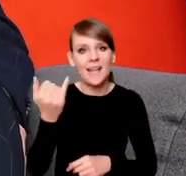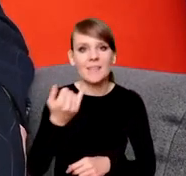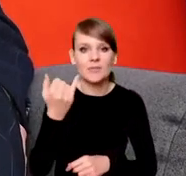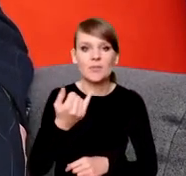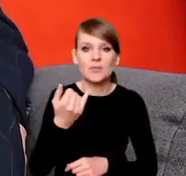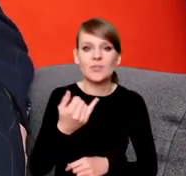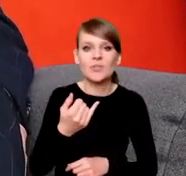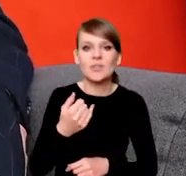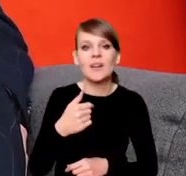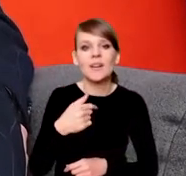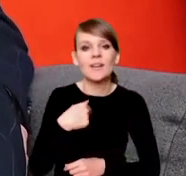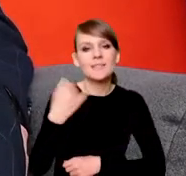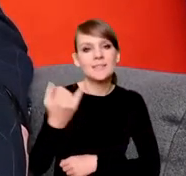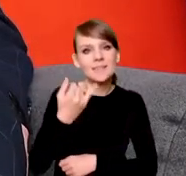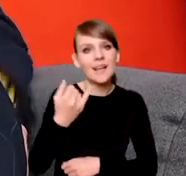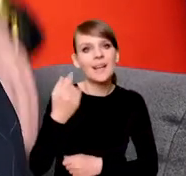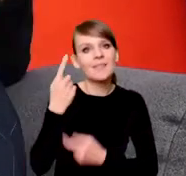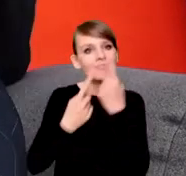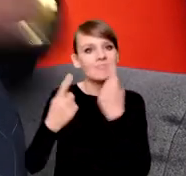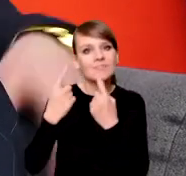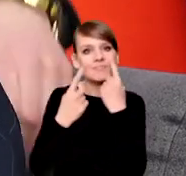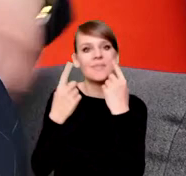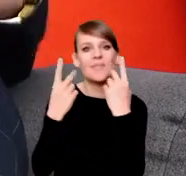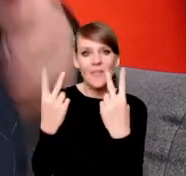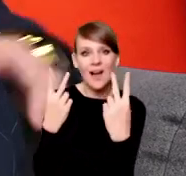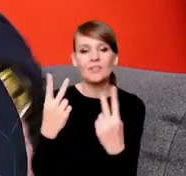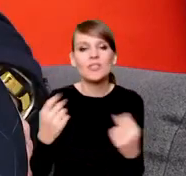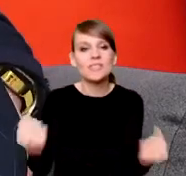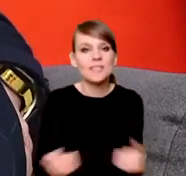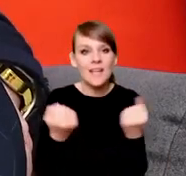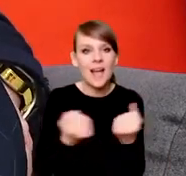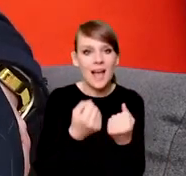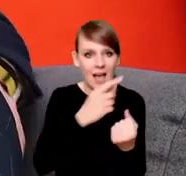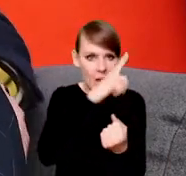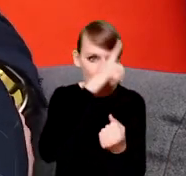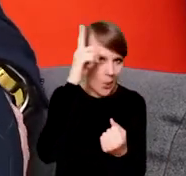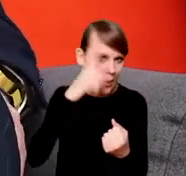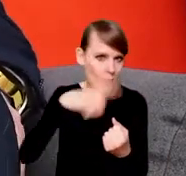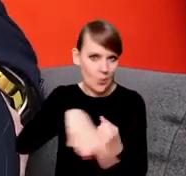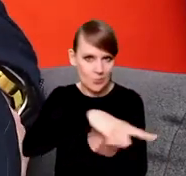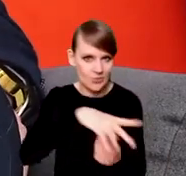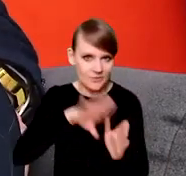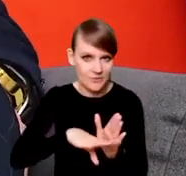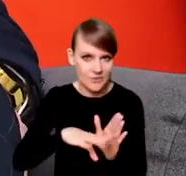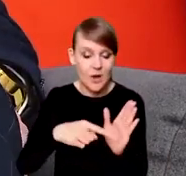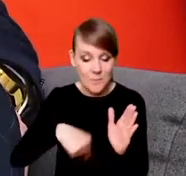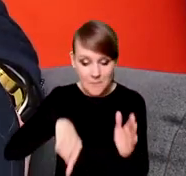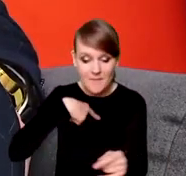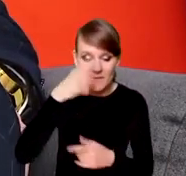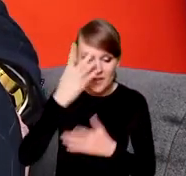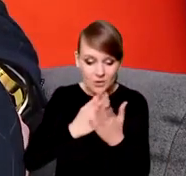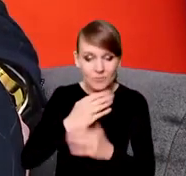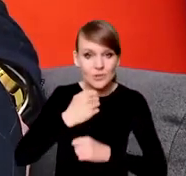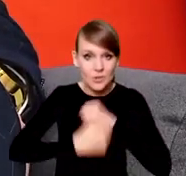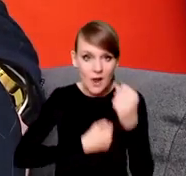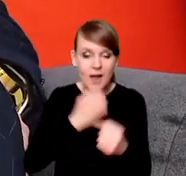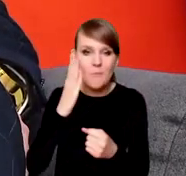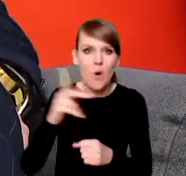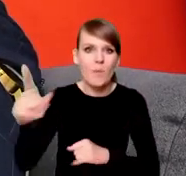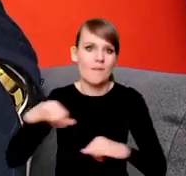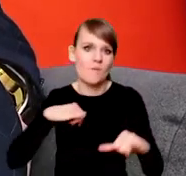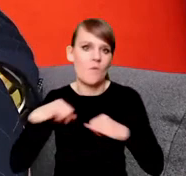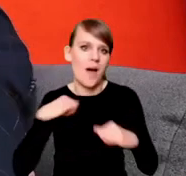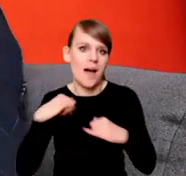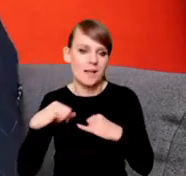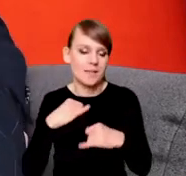tematyce do pojęcia inicjatywy oddolnej. Po prostu, że to jest coś, co wierzymy, to nabiera tempa i wtedy dopiero jest moment dla władz, które powinny